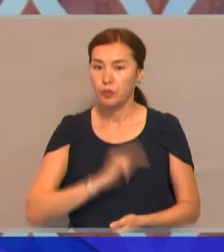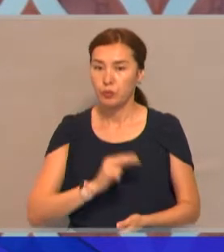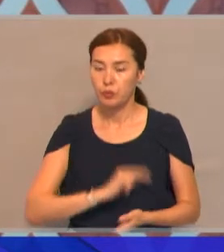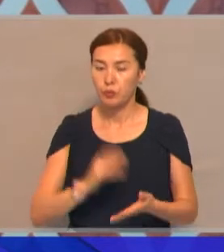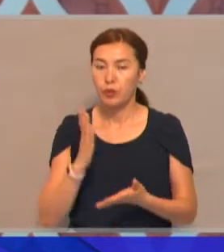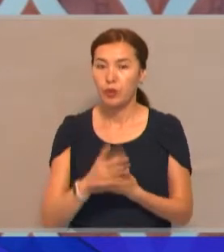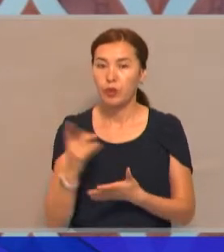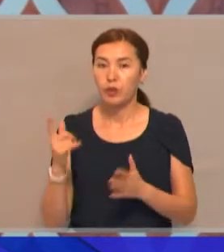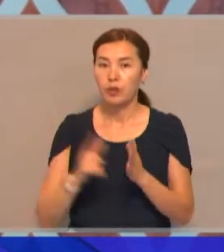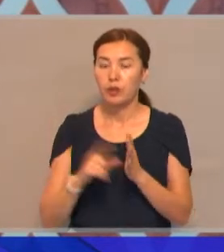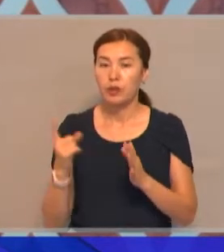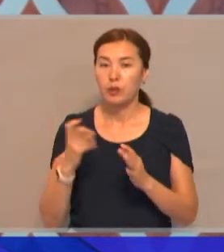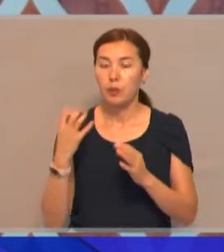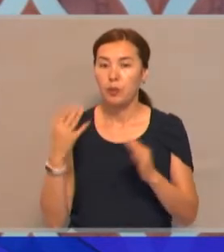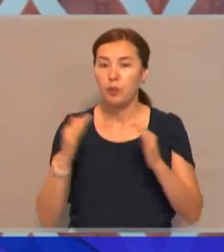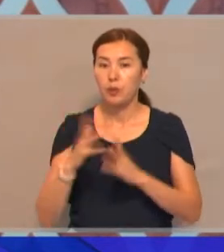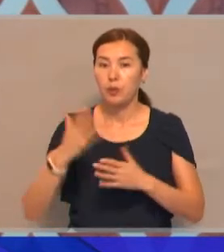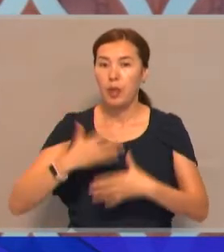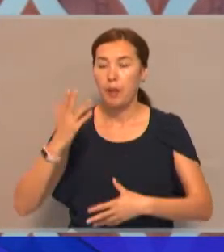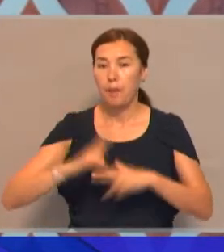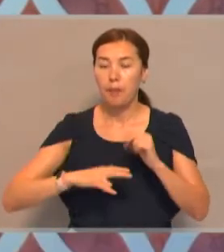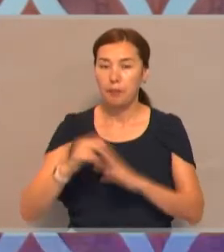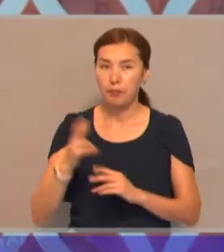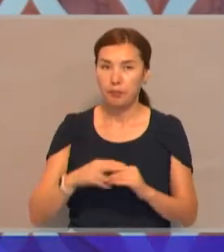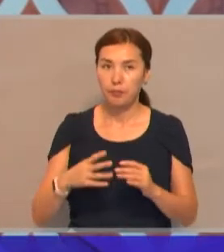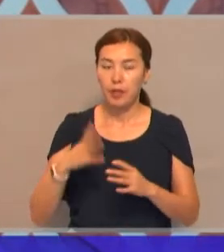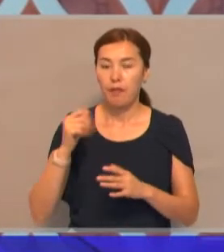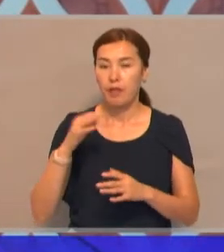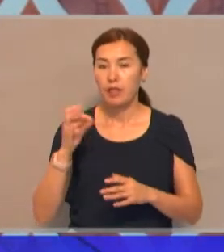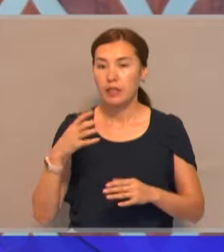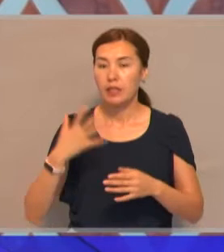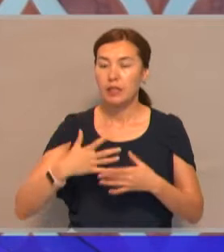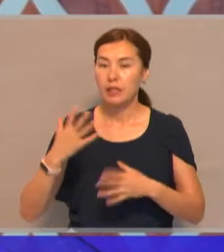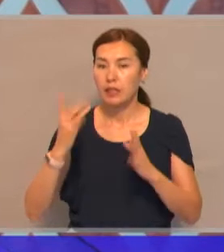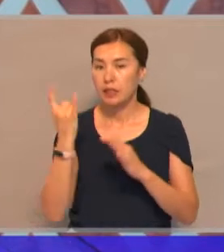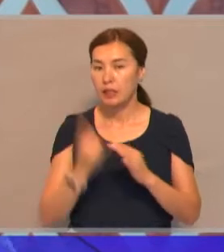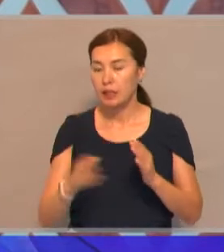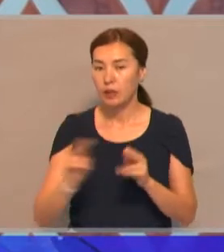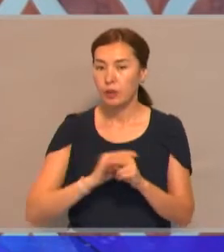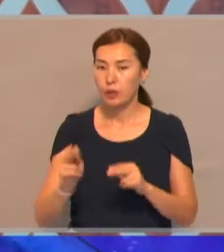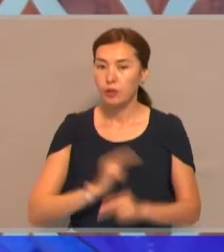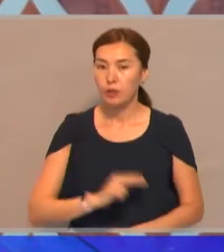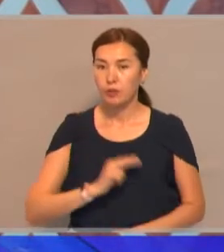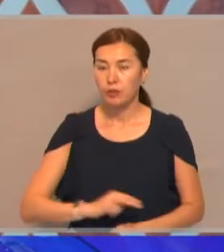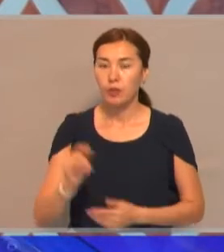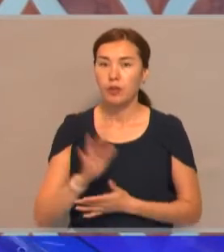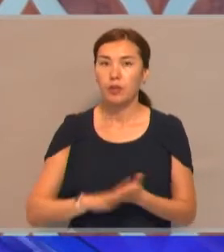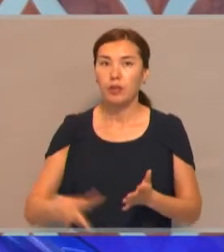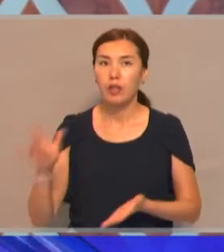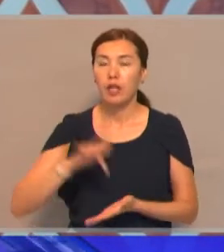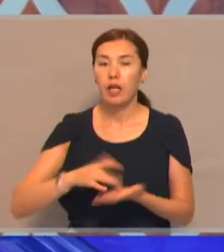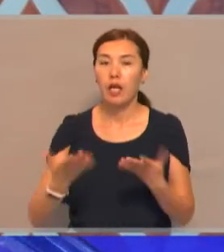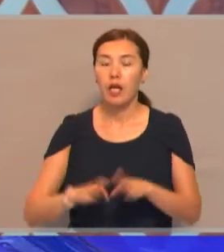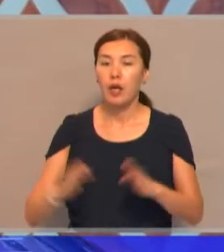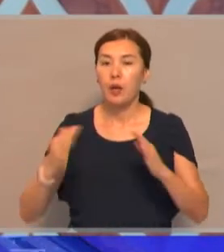таңда 7 қабатты 15 үйлердің 9 үйінің қабырғасы көтеріліп, фасад және терезе орнату мен ішкі әлеу жұмыстарын жүргізуде. Қалған